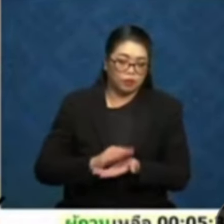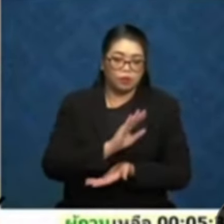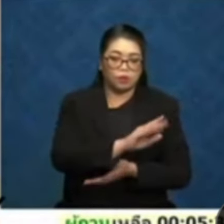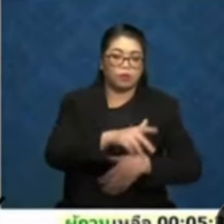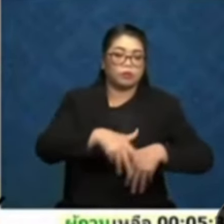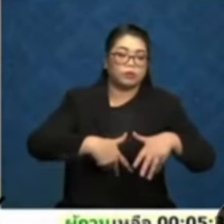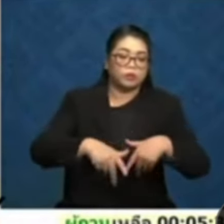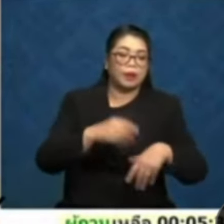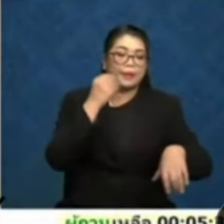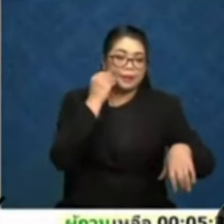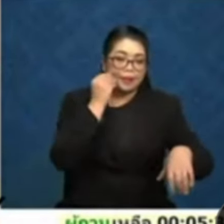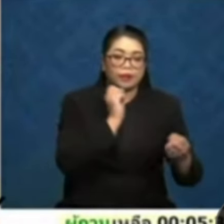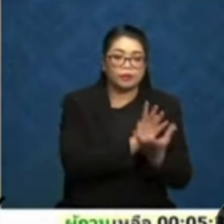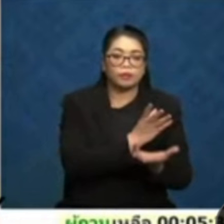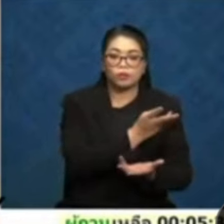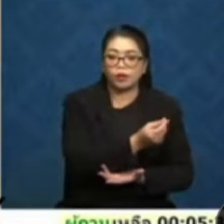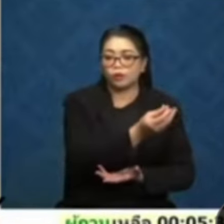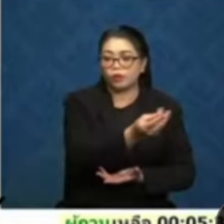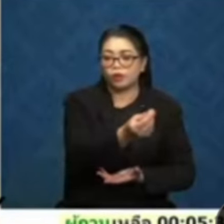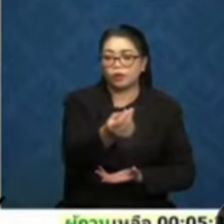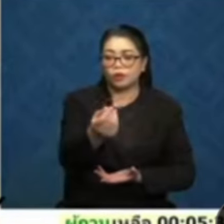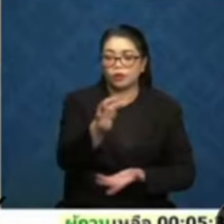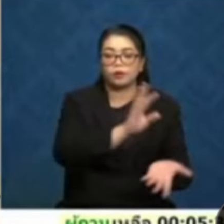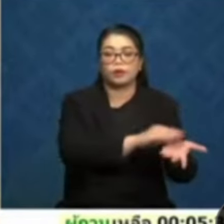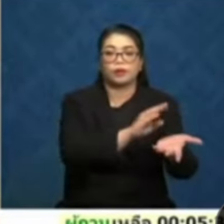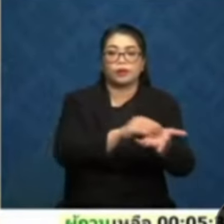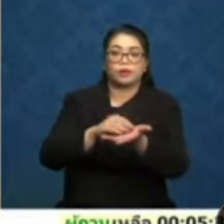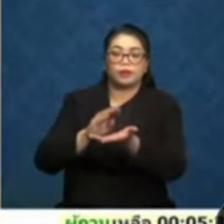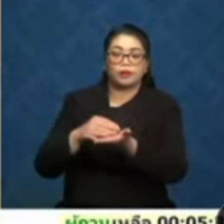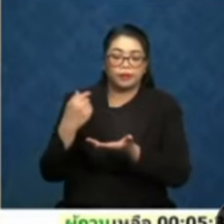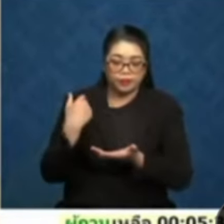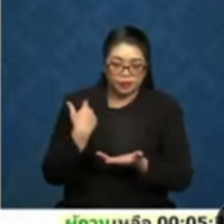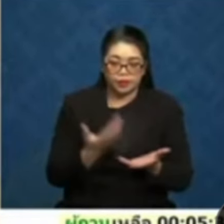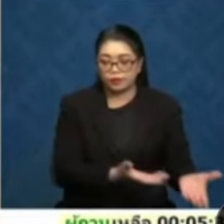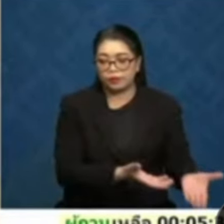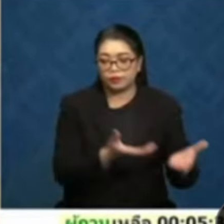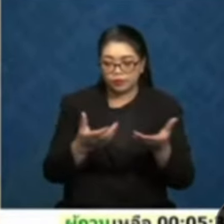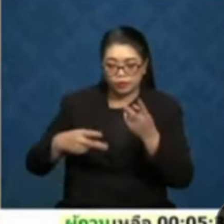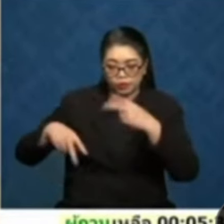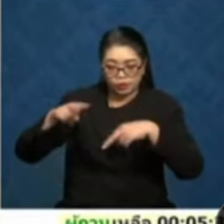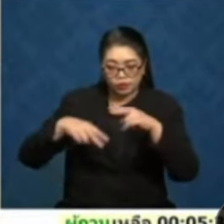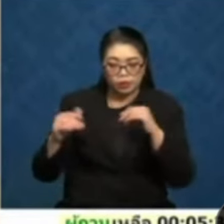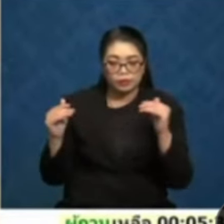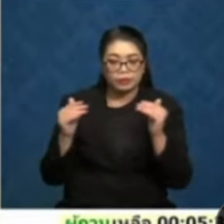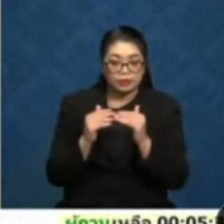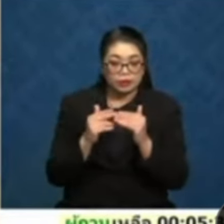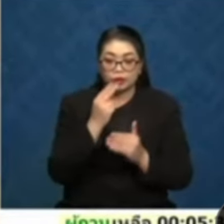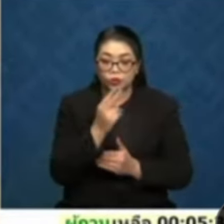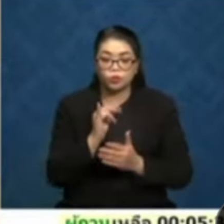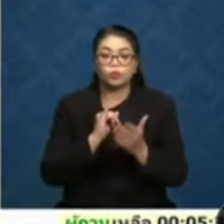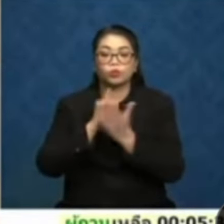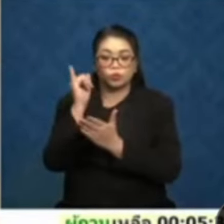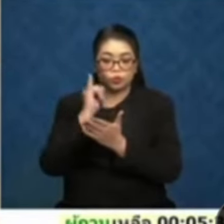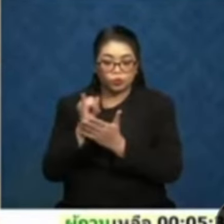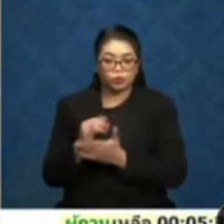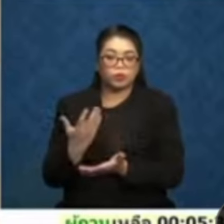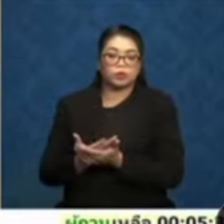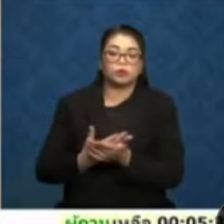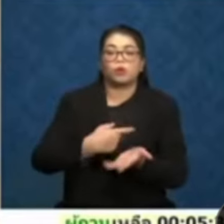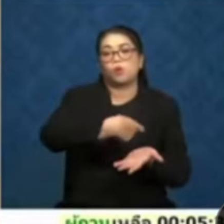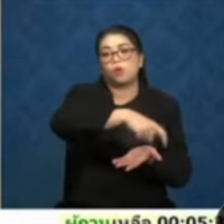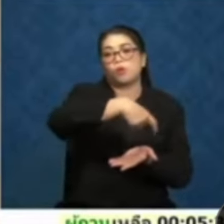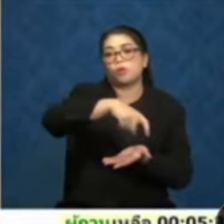ที่ประสบภัยเมื่อเราได้มีการนำข้อมูลเหล่านั้นมาตรวจสอบสิทธิ์อย่างถูกต้องทุกอย่างเงินก็